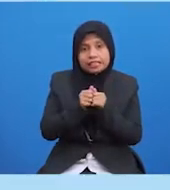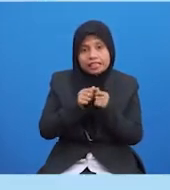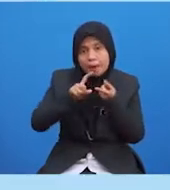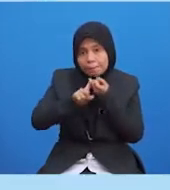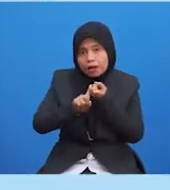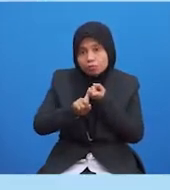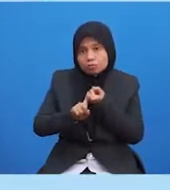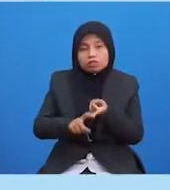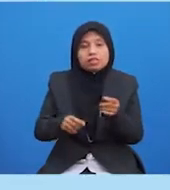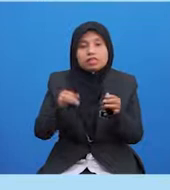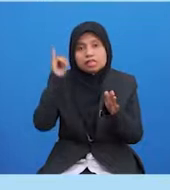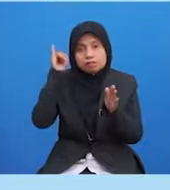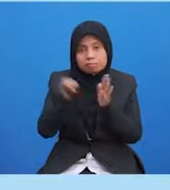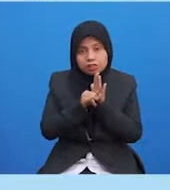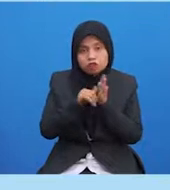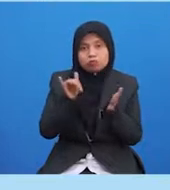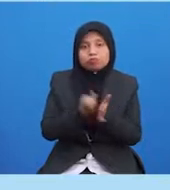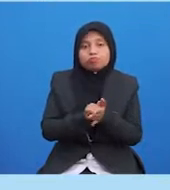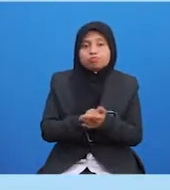pautan image tersebut.